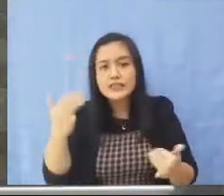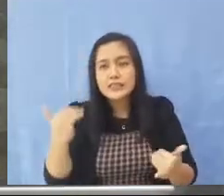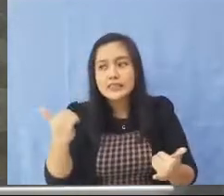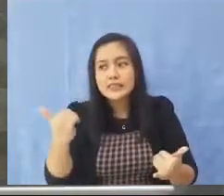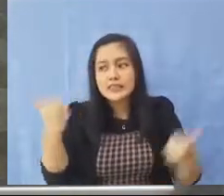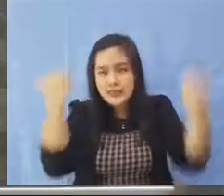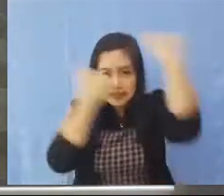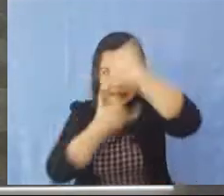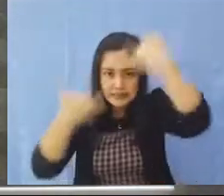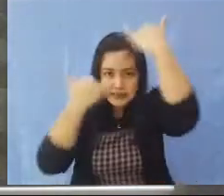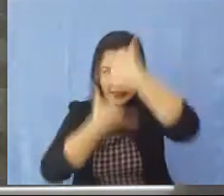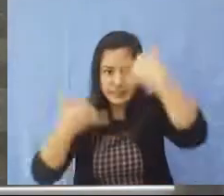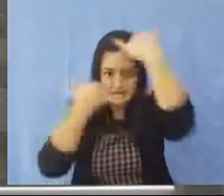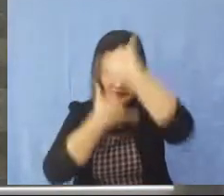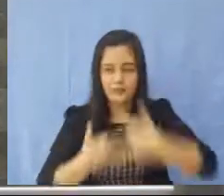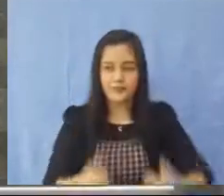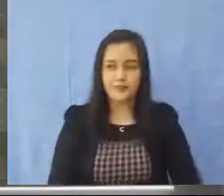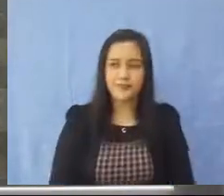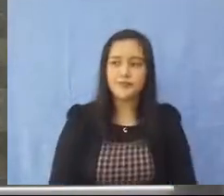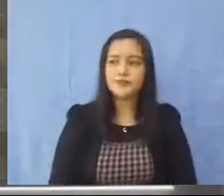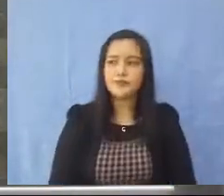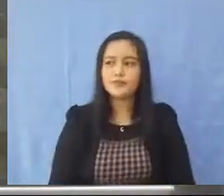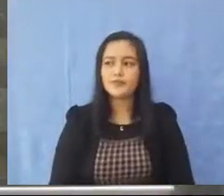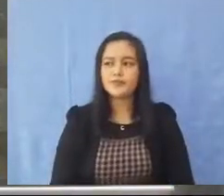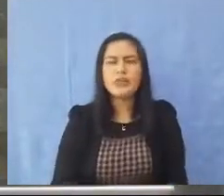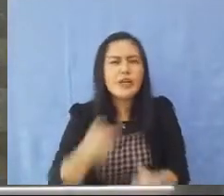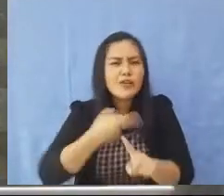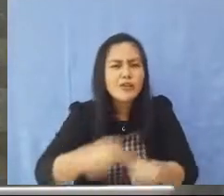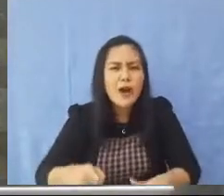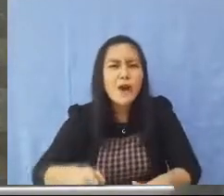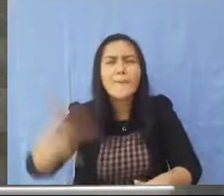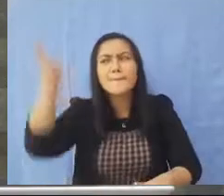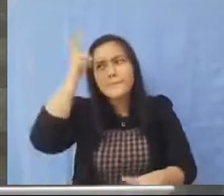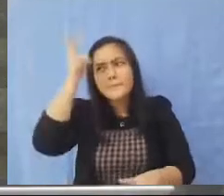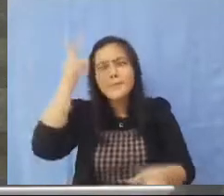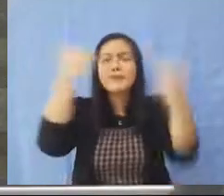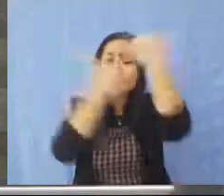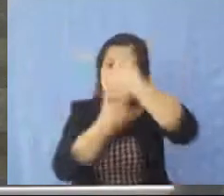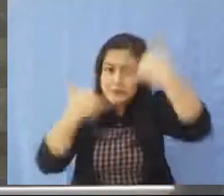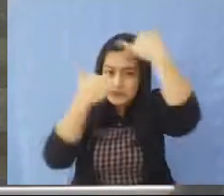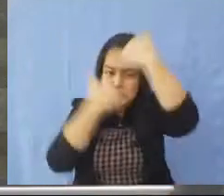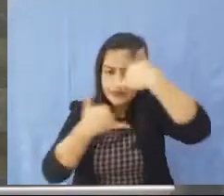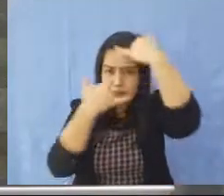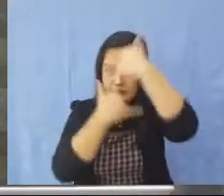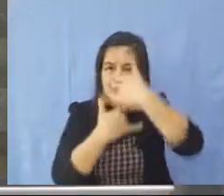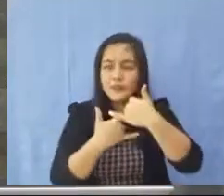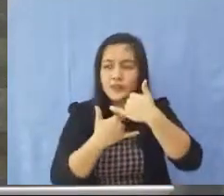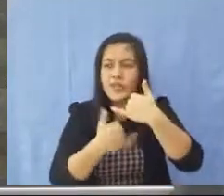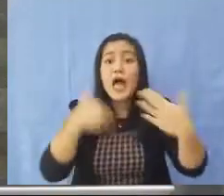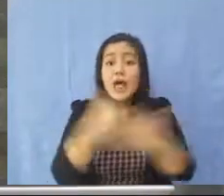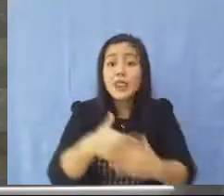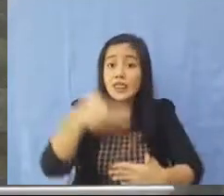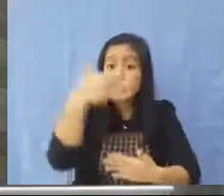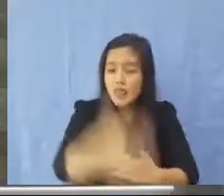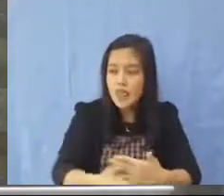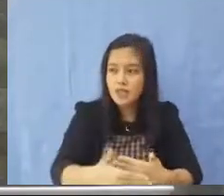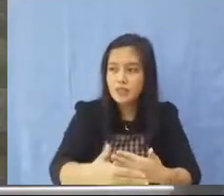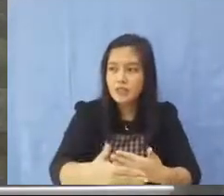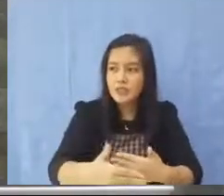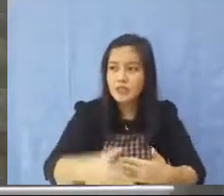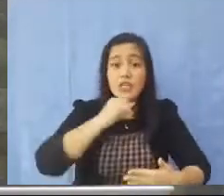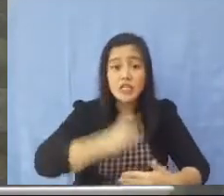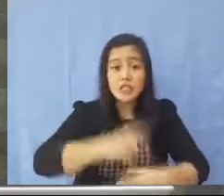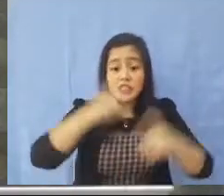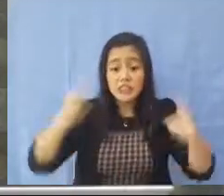also, of course, from the subtlety of Satan, ang kasunod na part po ng corruption of man is yung kasalanan po